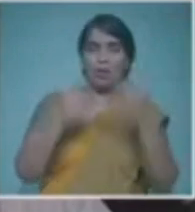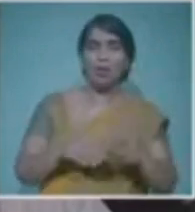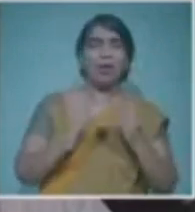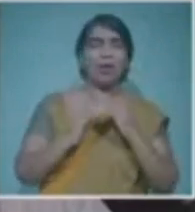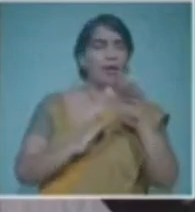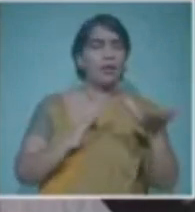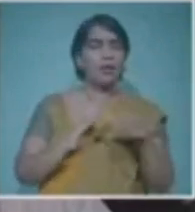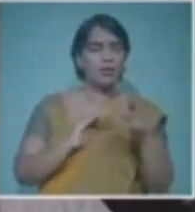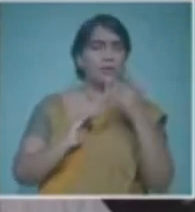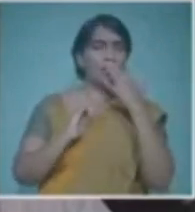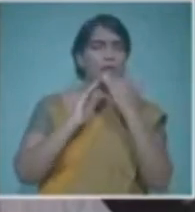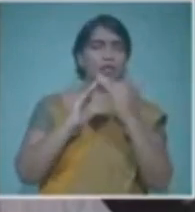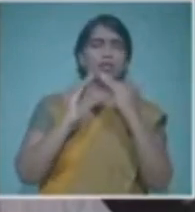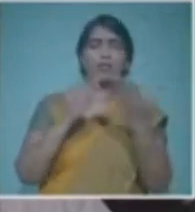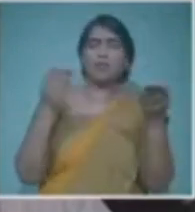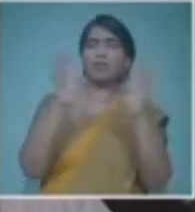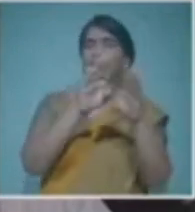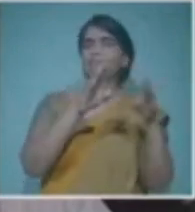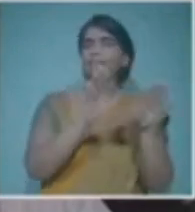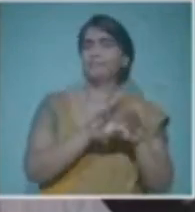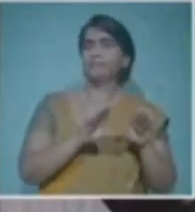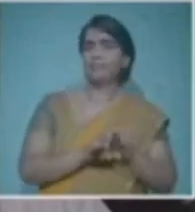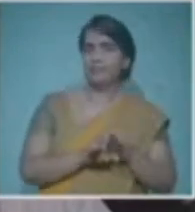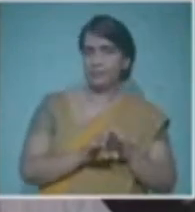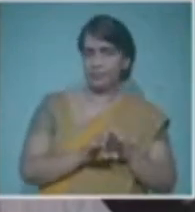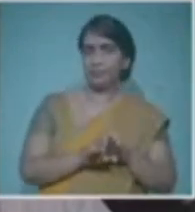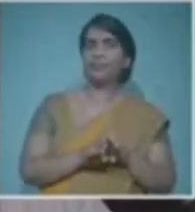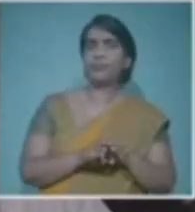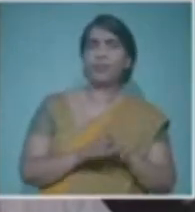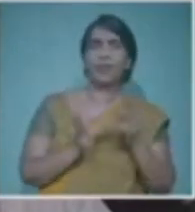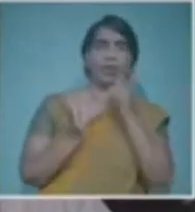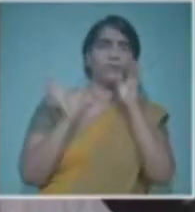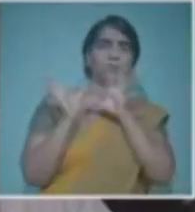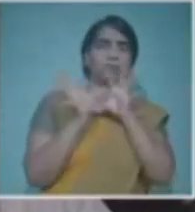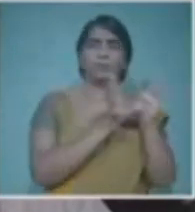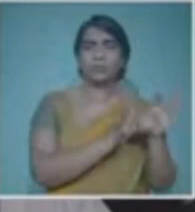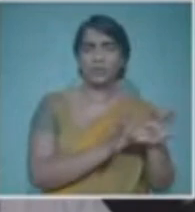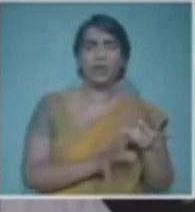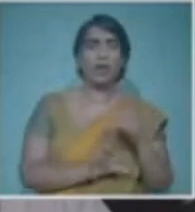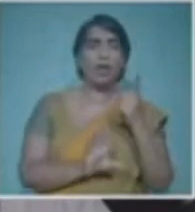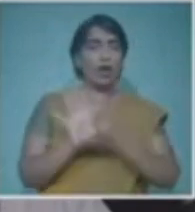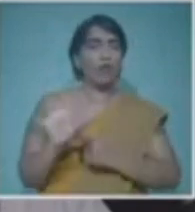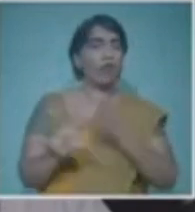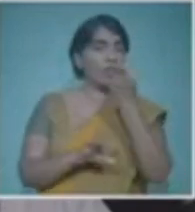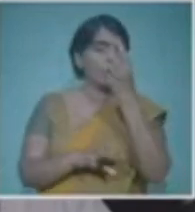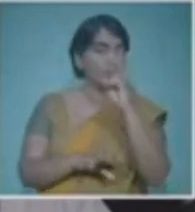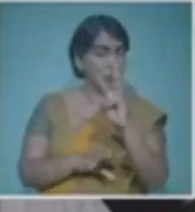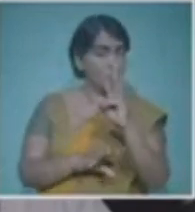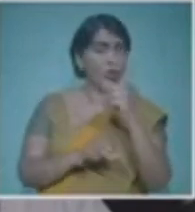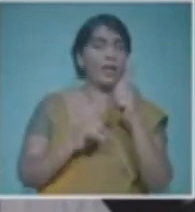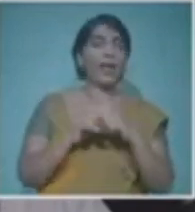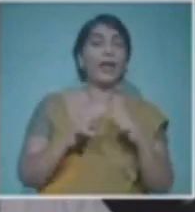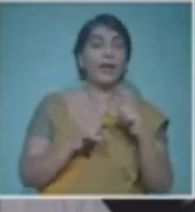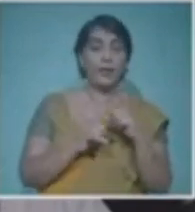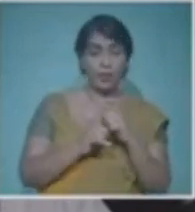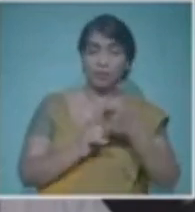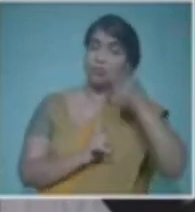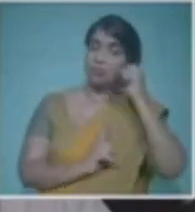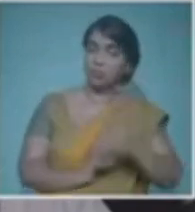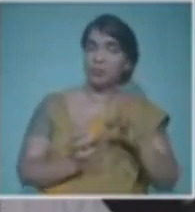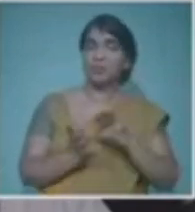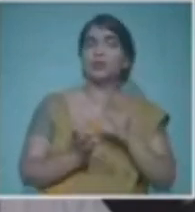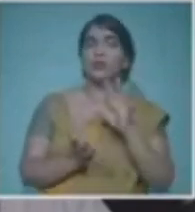ගමේ පාසල් ටික වැහෙන තත්යකට පත්තලා දිනා ළමයි ටික ඇදලා ගිහලා ඒකට දිනා ඊට පස්සේ 13 වසරක අධ්‍යාපනය කියලා තව අධ්‍යාපන ඇමතිවරයෙක් කියලා කතා කටයුතු